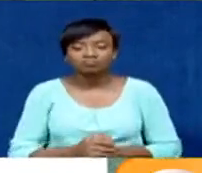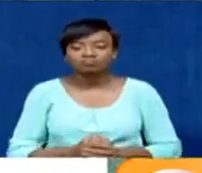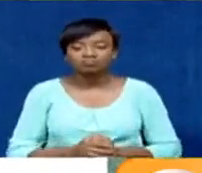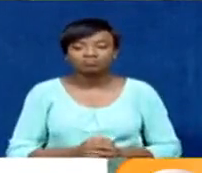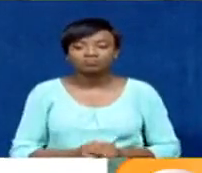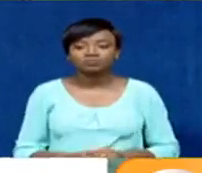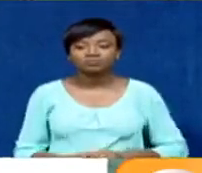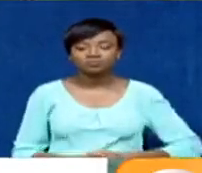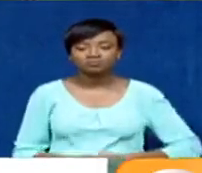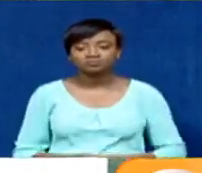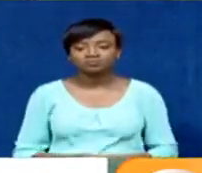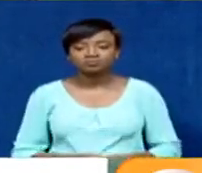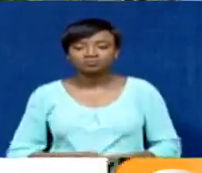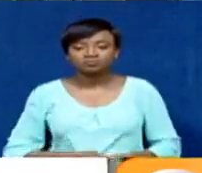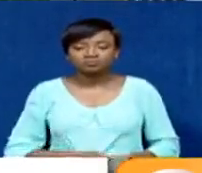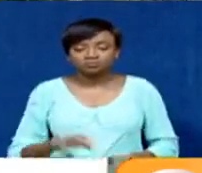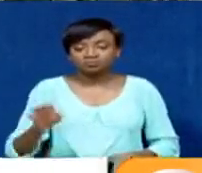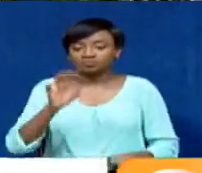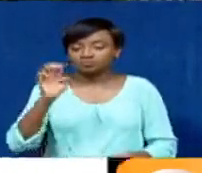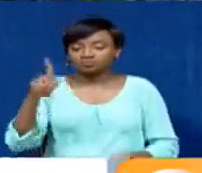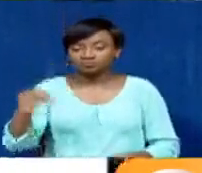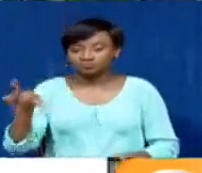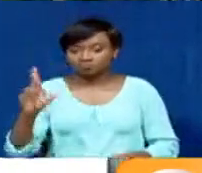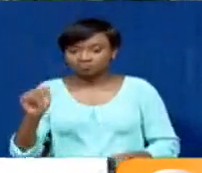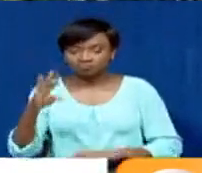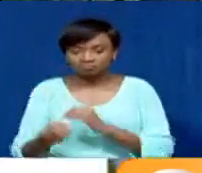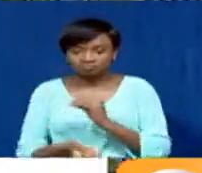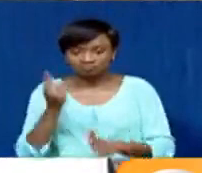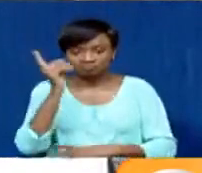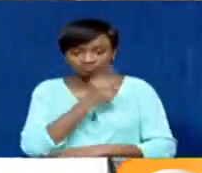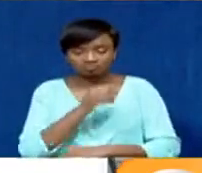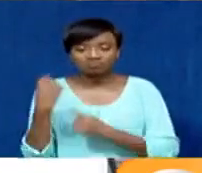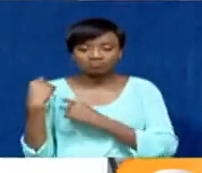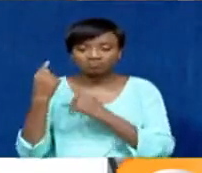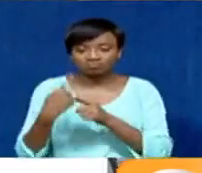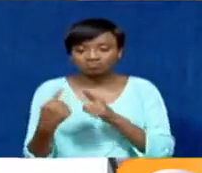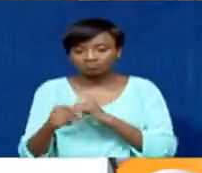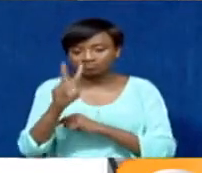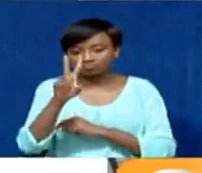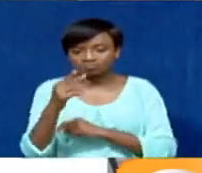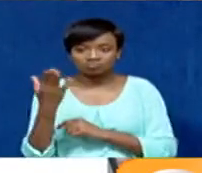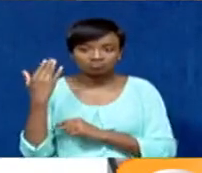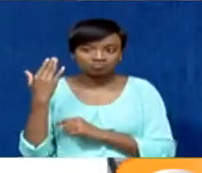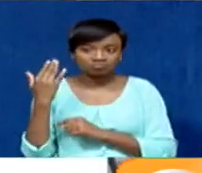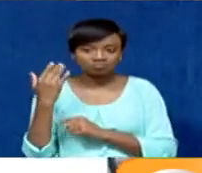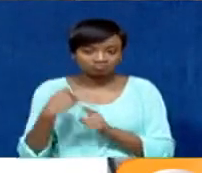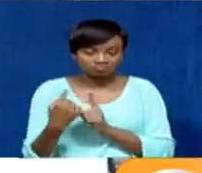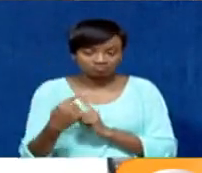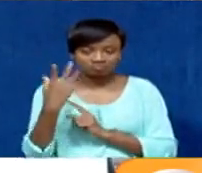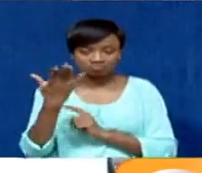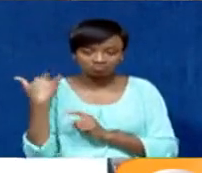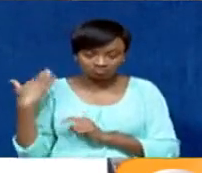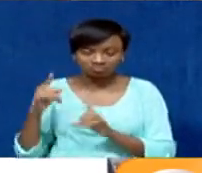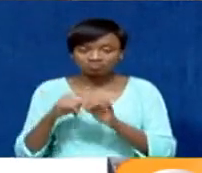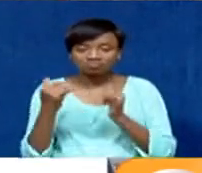Hazina ya kuimarisha sekta ya mafuta ilibuniwa na serikali miaka miwili iliyopita kabla ya kuanza majukumu yake mwaka jana kwa